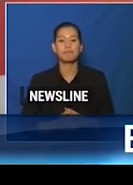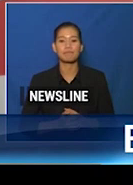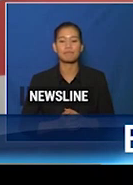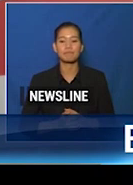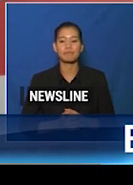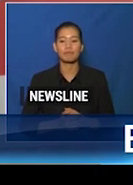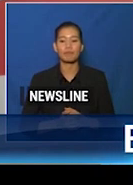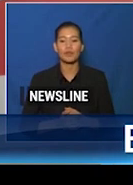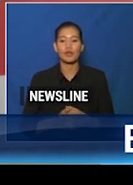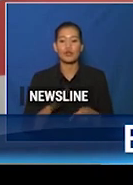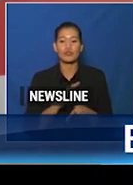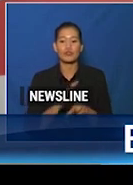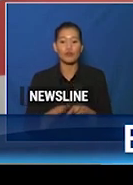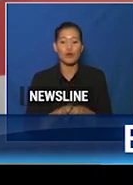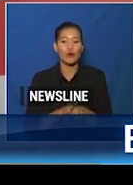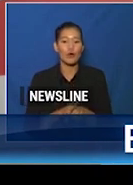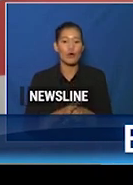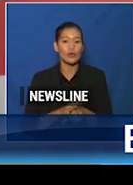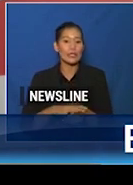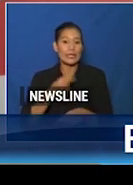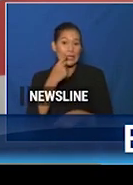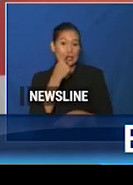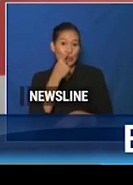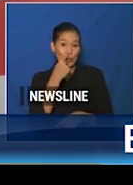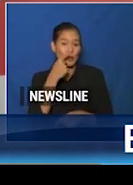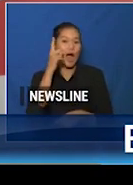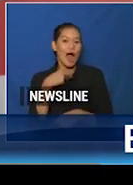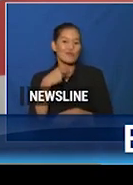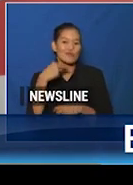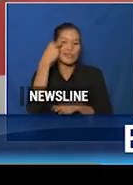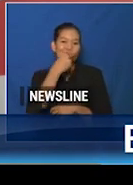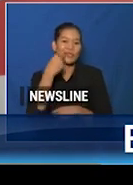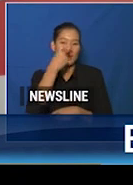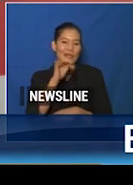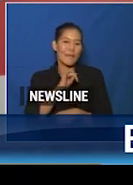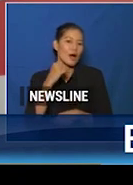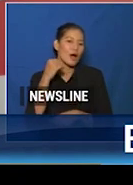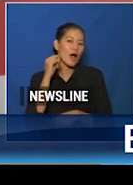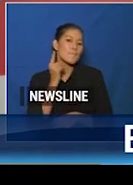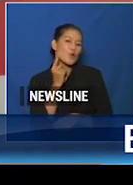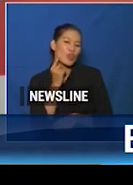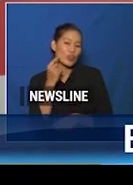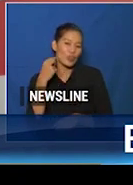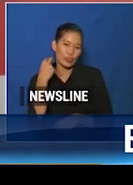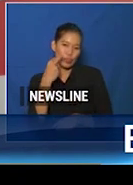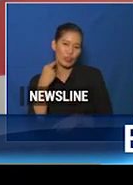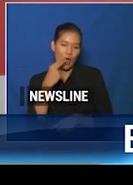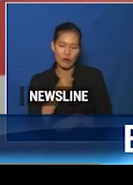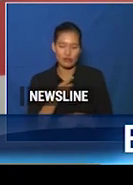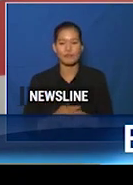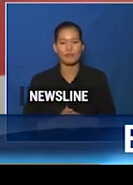pada bagian dinding belakang rongga hidung dan dinding belakang rongga mulut Apabila seseorang